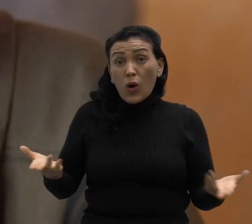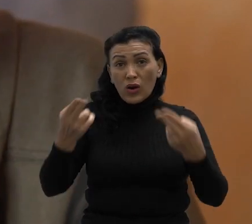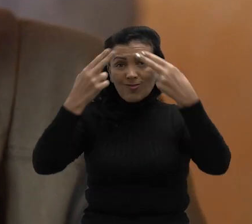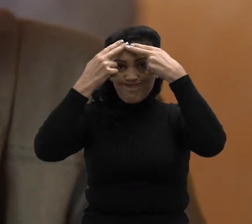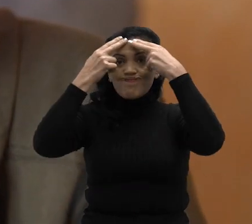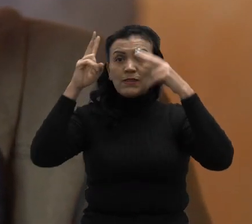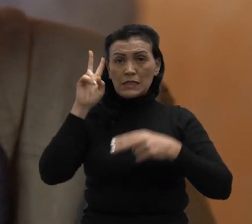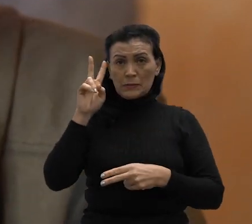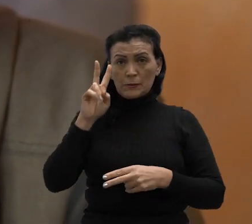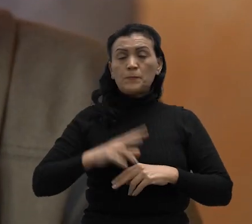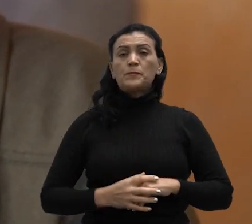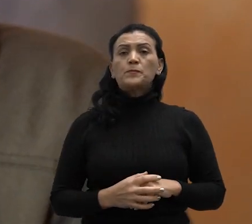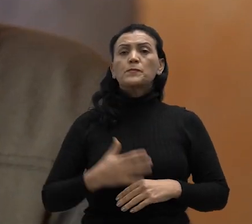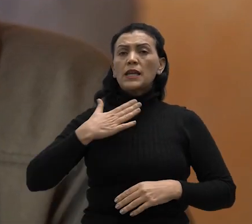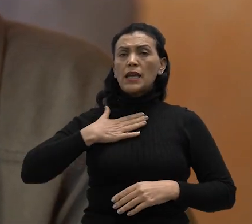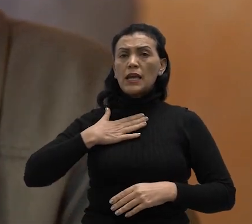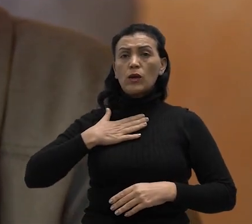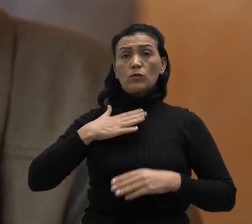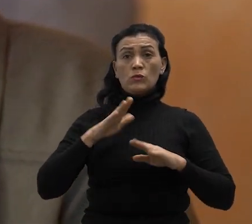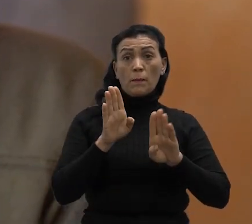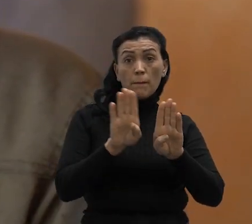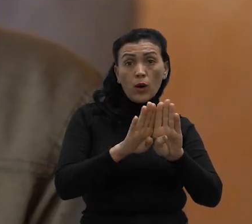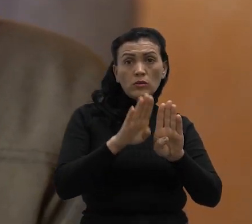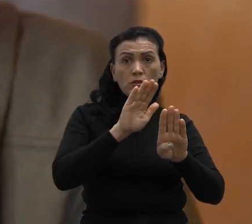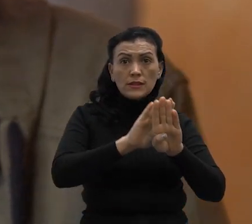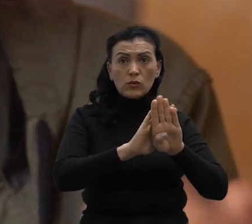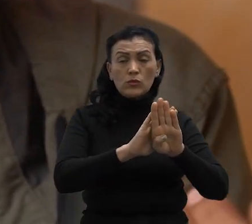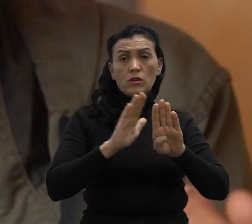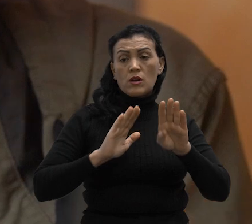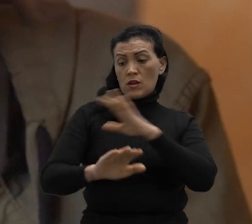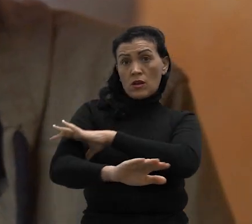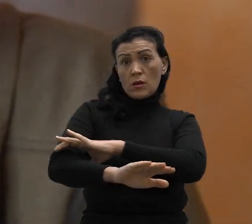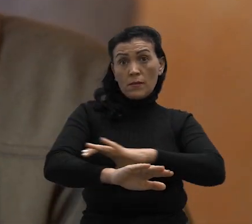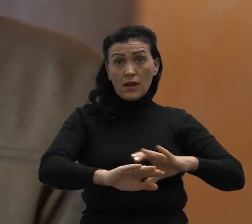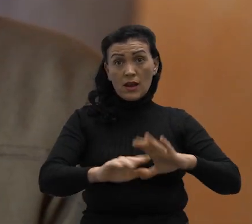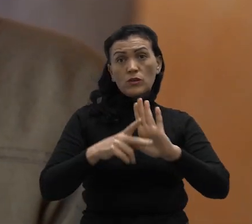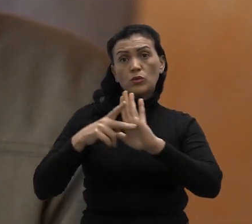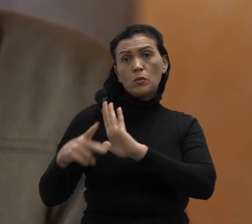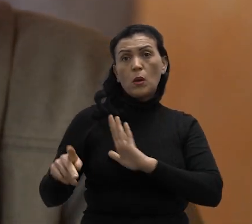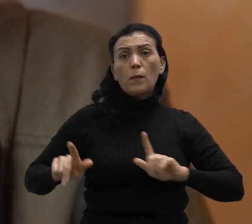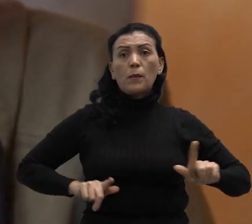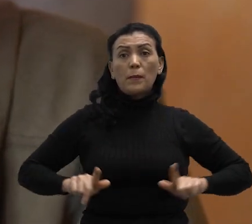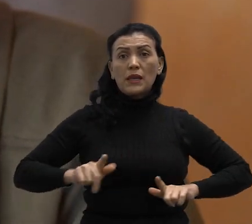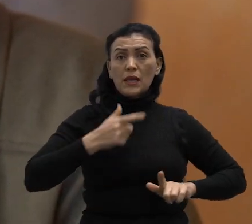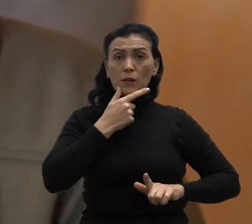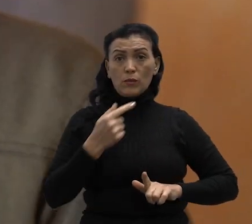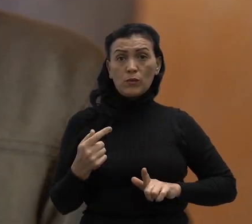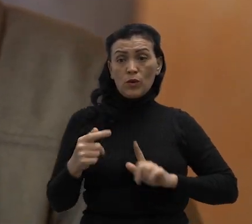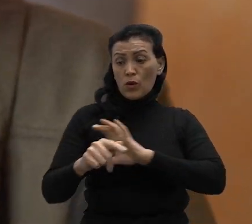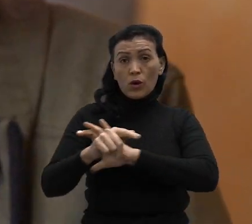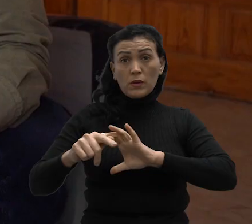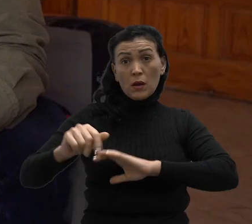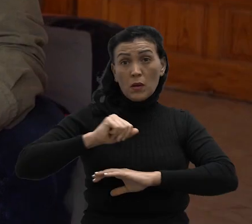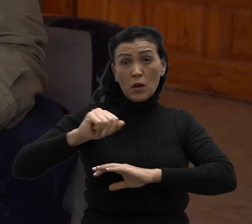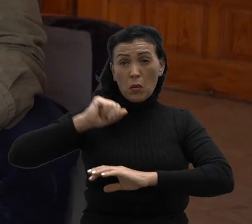ماسك في باب الارض وبن عمي كان حاطط ايده فوقيه وفلت ايده، انا طرت وقعدت في نص الارض، وقع علي عمود كهرباء انكسرت